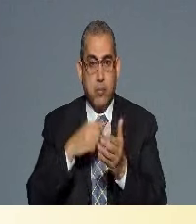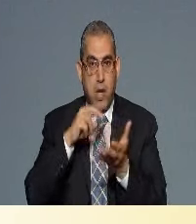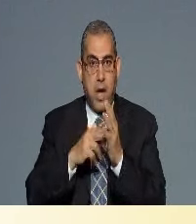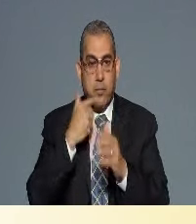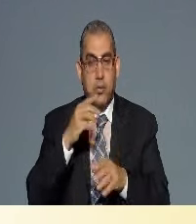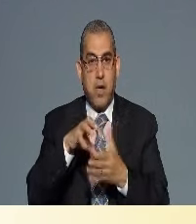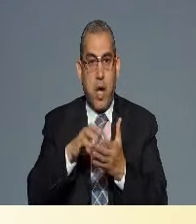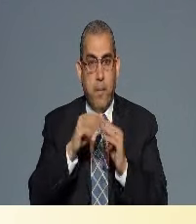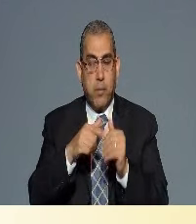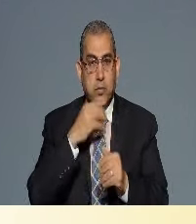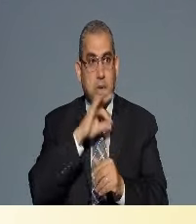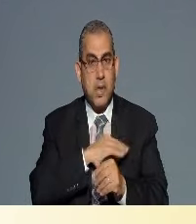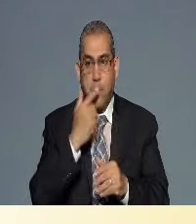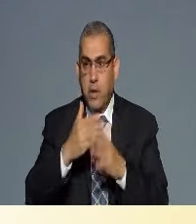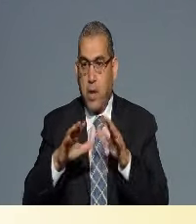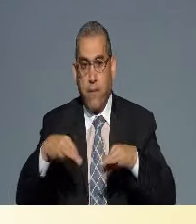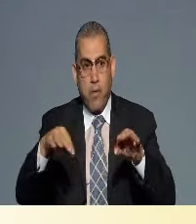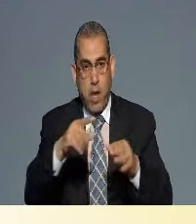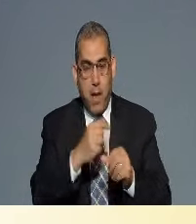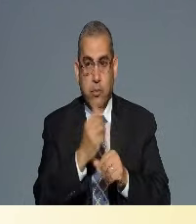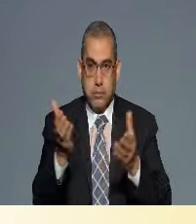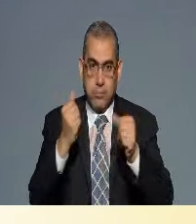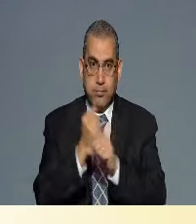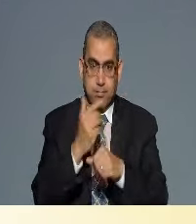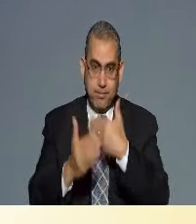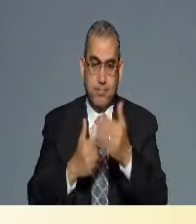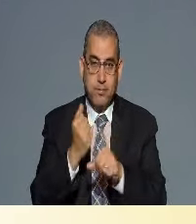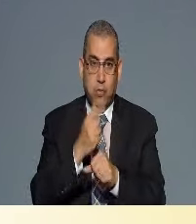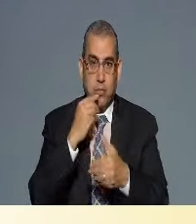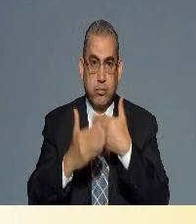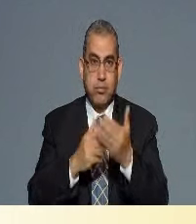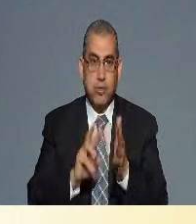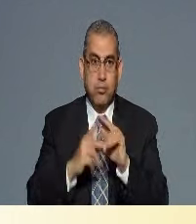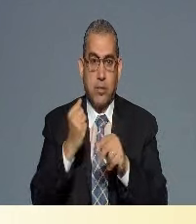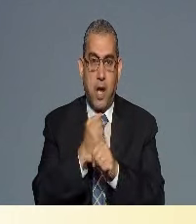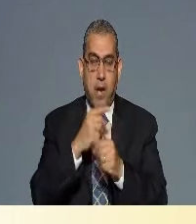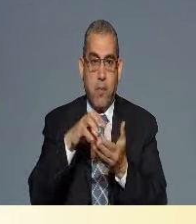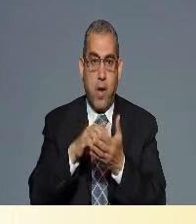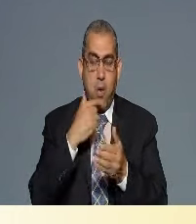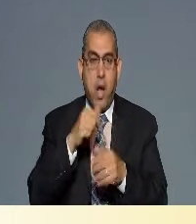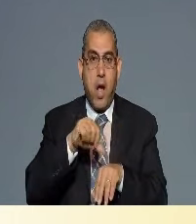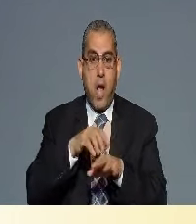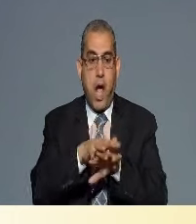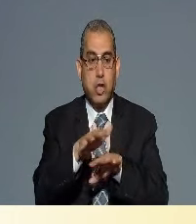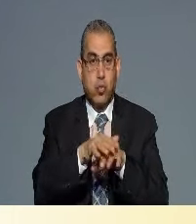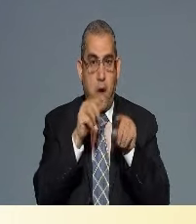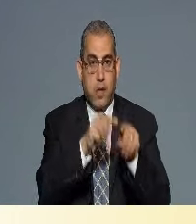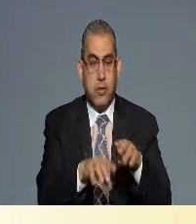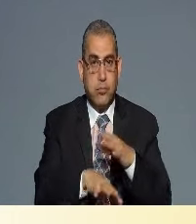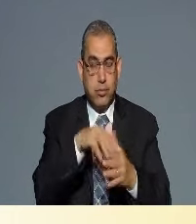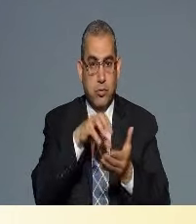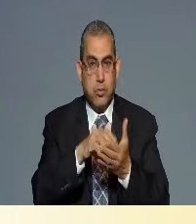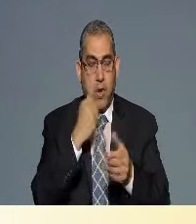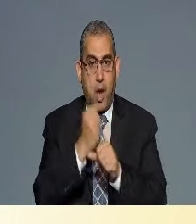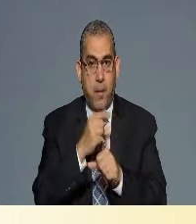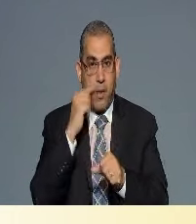الغير مستغله، وحاليا يعمل الجهاز على ان هو يطور من قريه توت امون الموجوده في اسوان، وده ايضا استغلال وجودنا ان